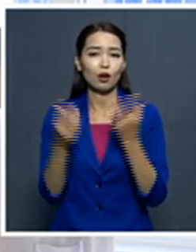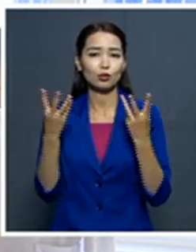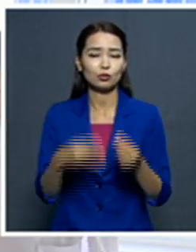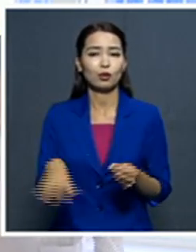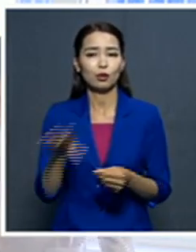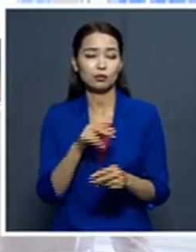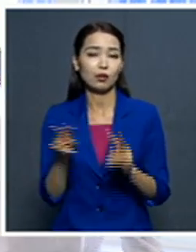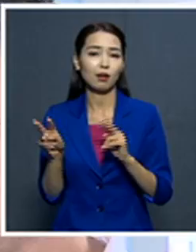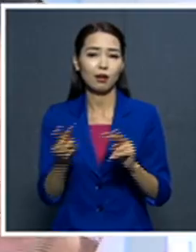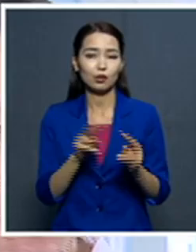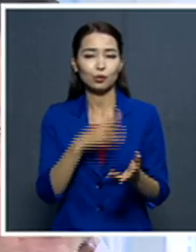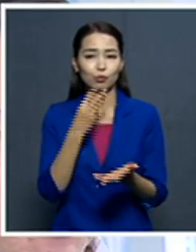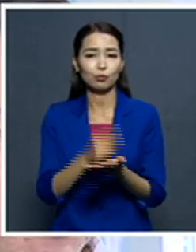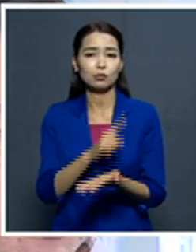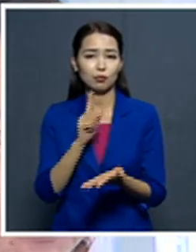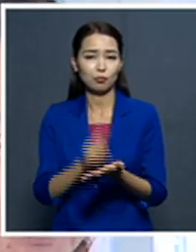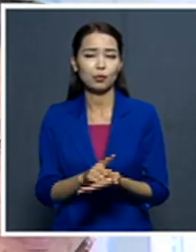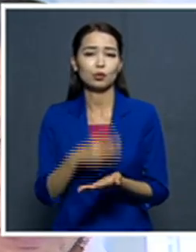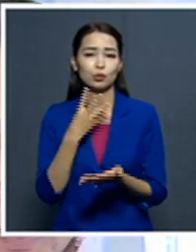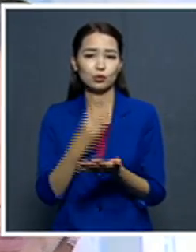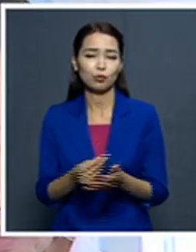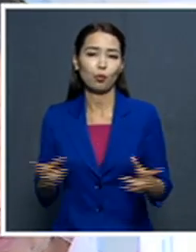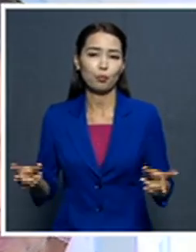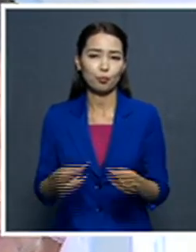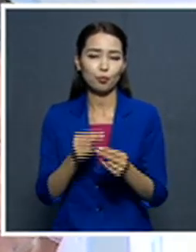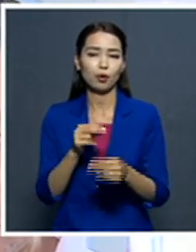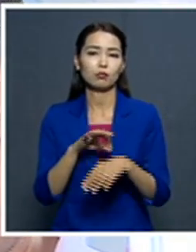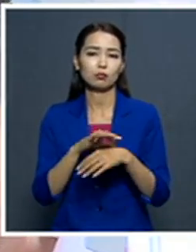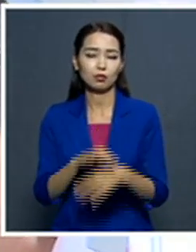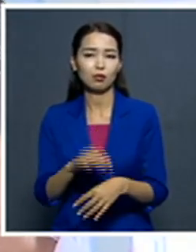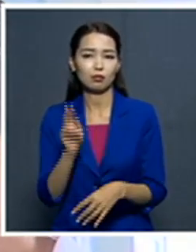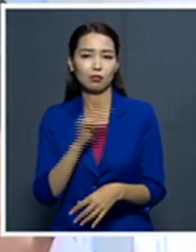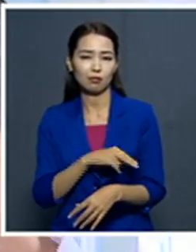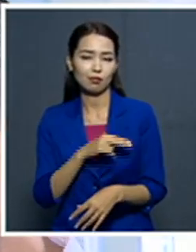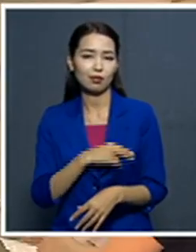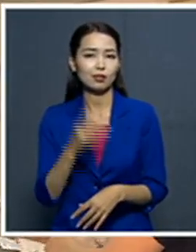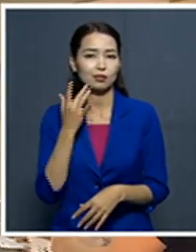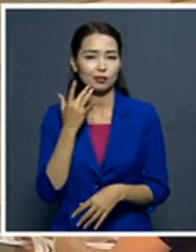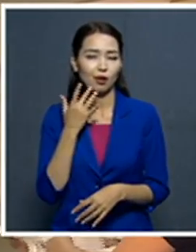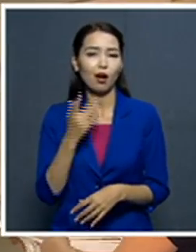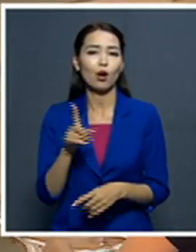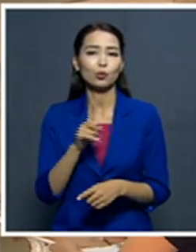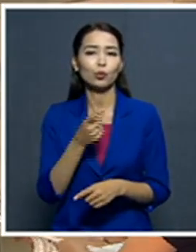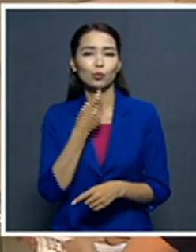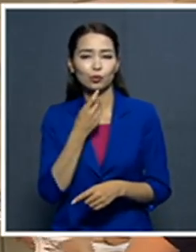пара-пара еңбек етіп, қолынан келгенше елге пайдасын тегізіп жүрген ақ халатты аяулы жандар